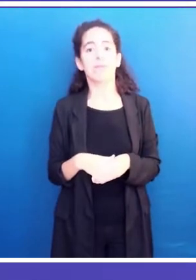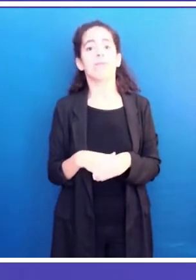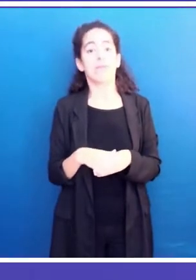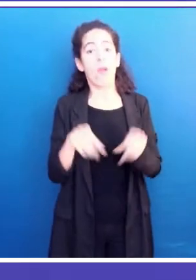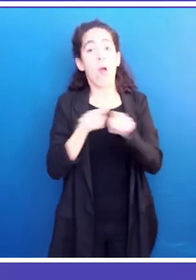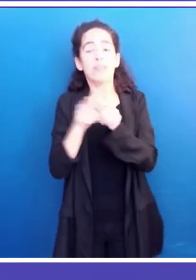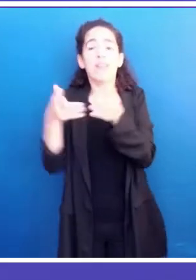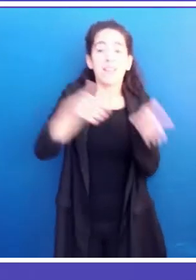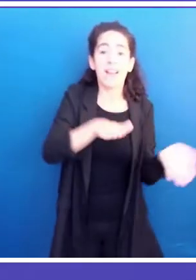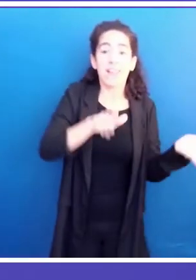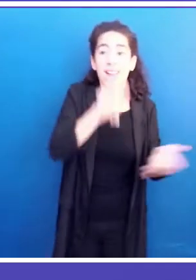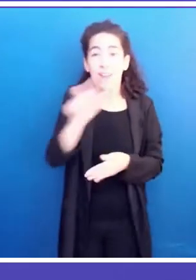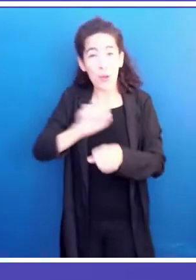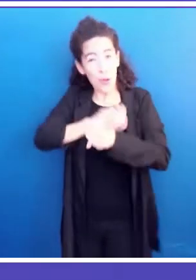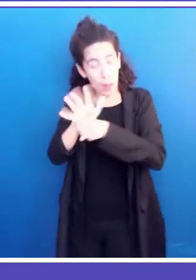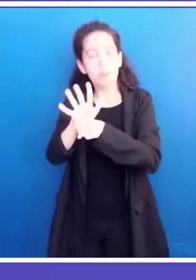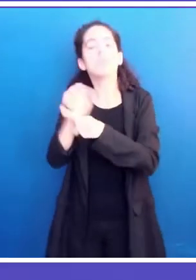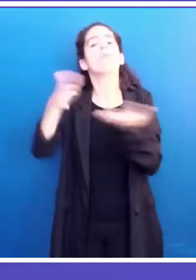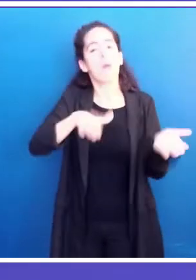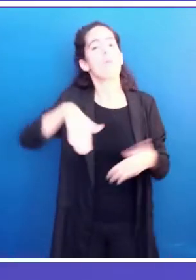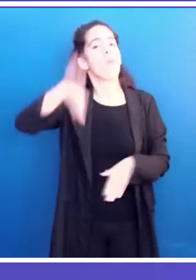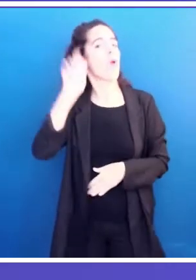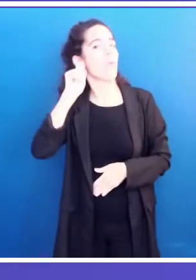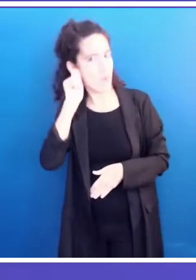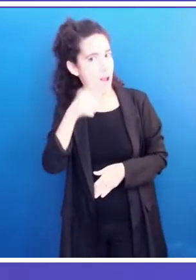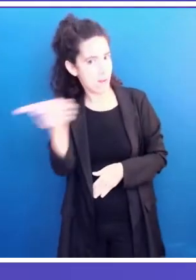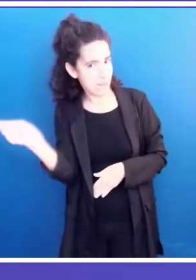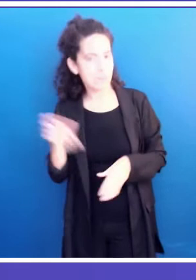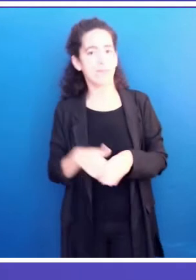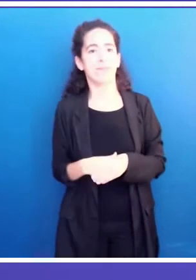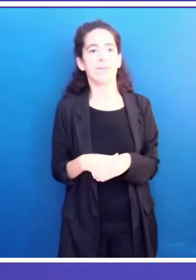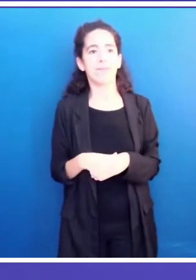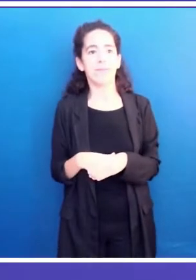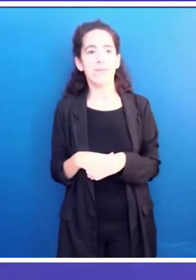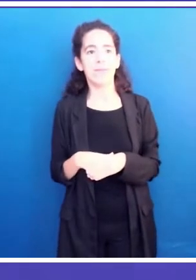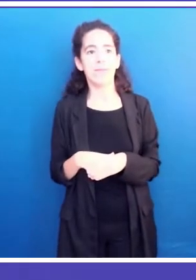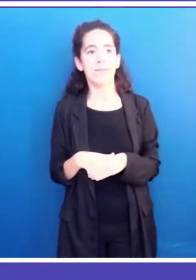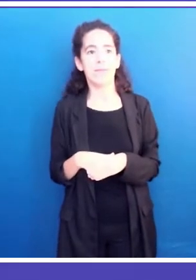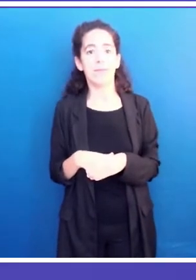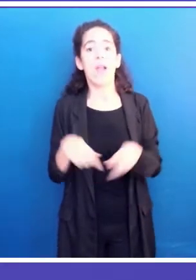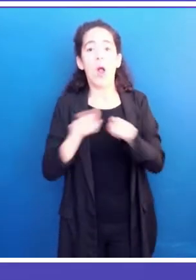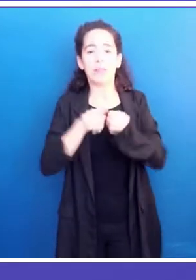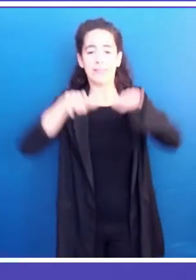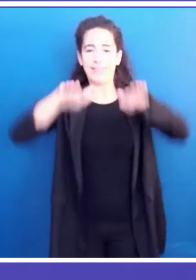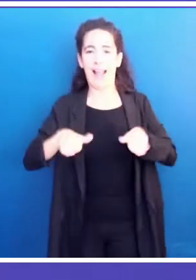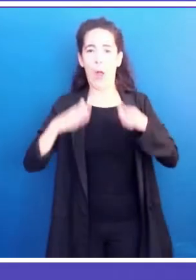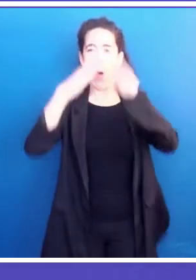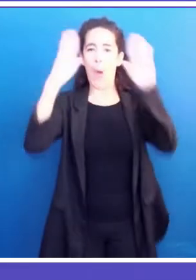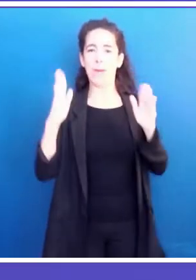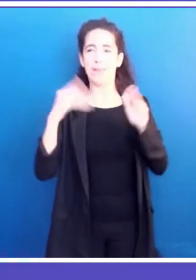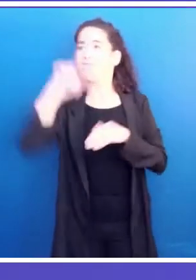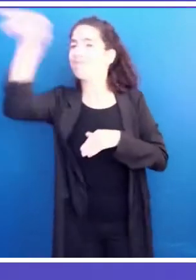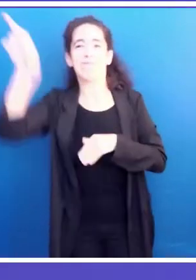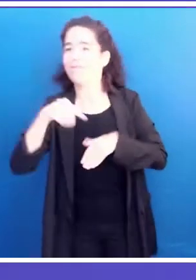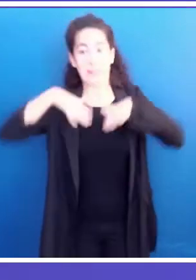الذكور. بالنسبة للعمل عن بعد والمصالحة بين الاثنين، التوازن بين الحياة